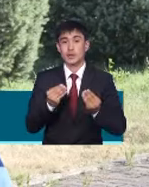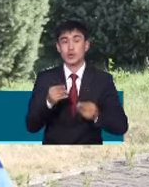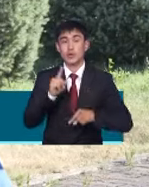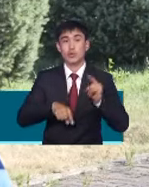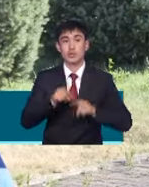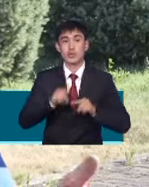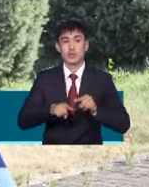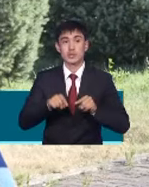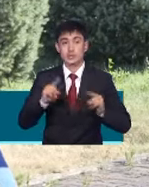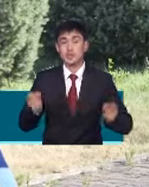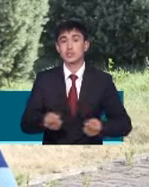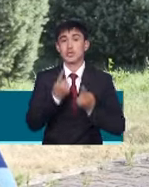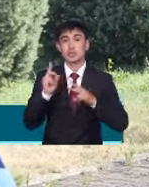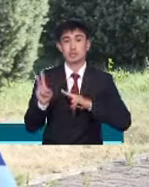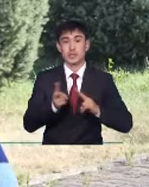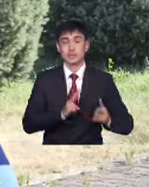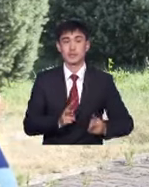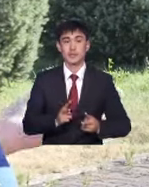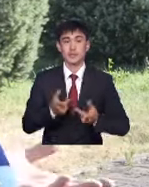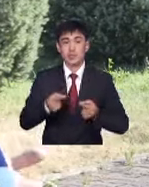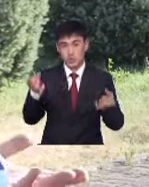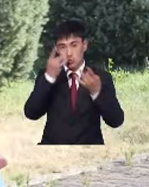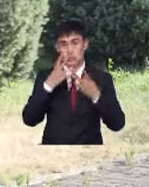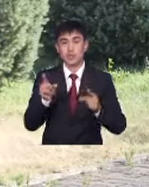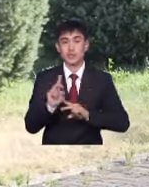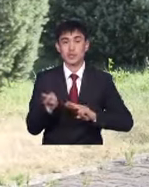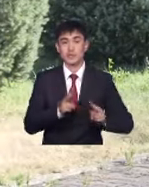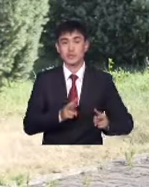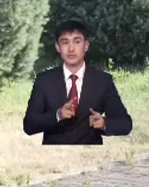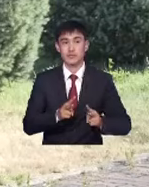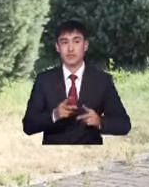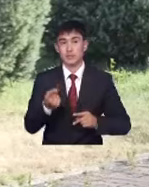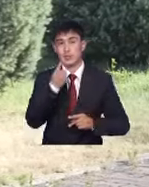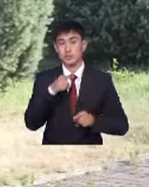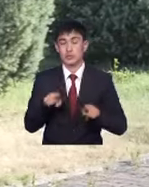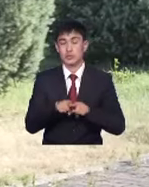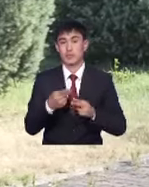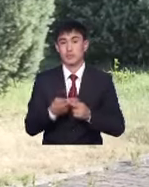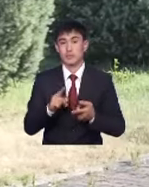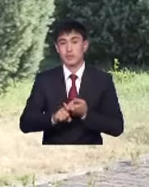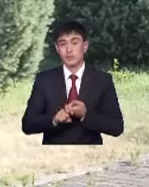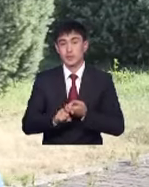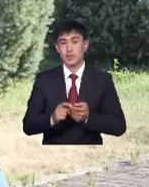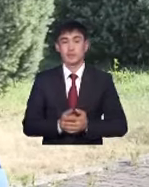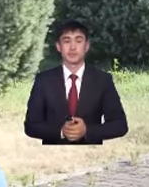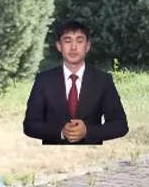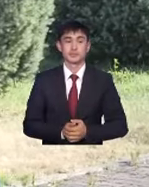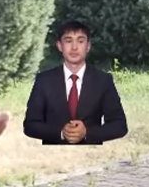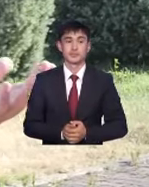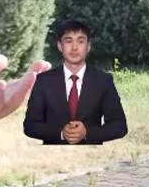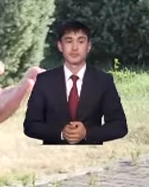где Ну рождаются танцы где культура танцев То есть это приближённые уже к этому знаете и